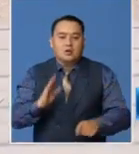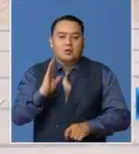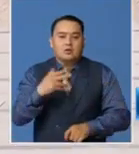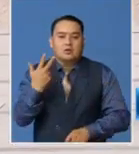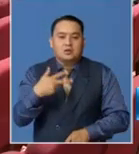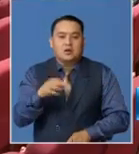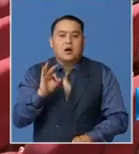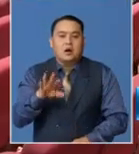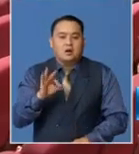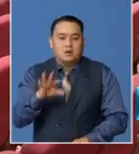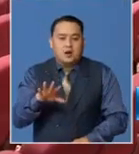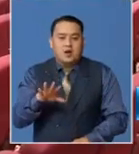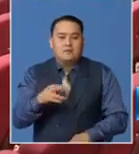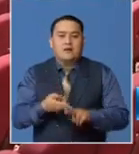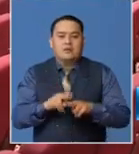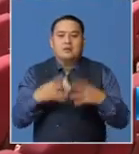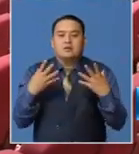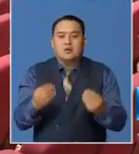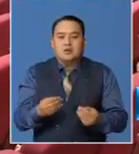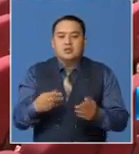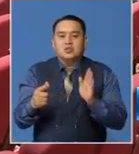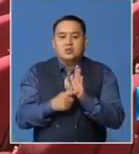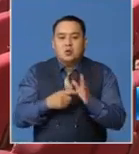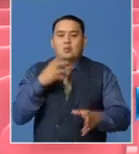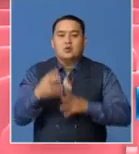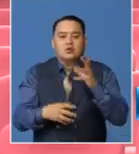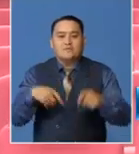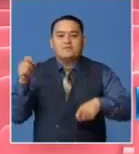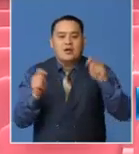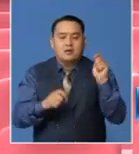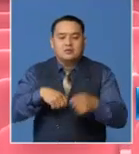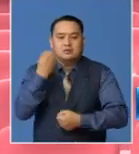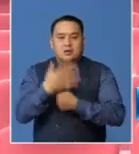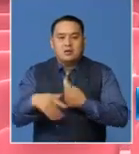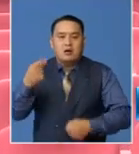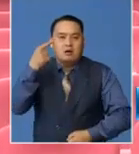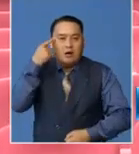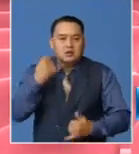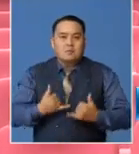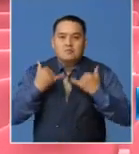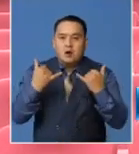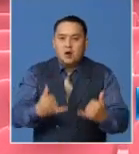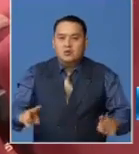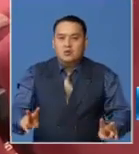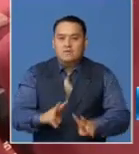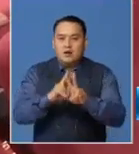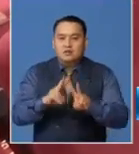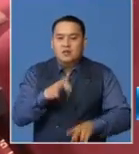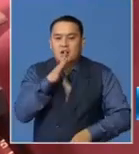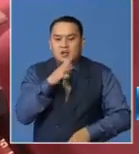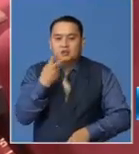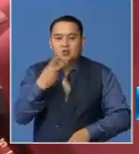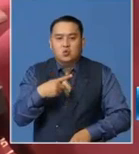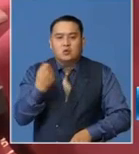30 октября в этот же день пройдет 7 международный фестиваль стран центральной азии посвященный 20-летию астаны и